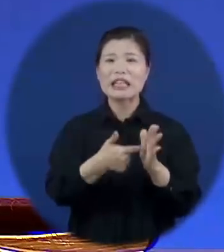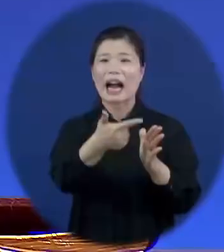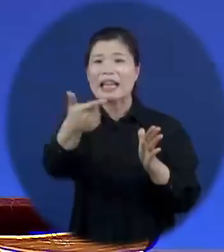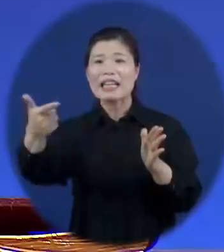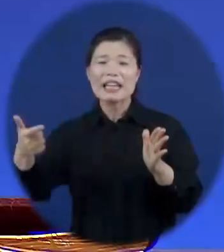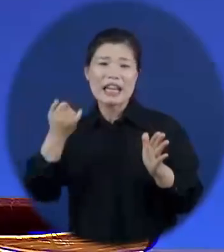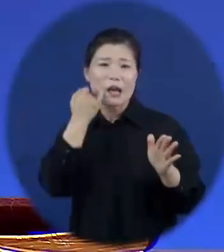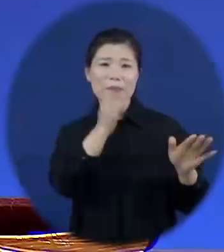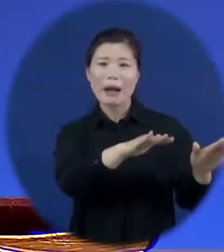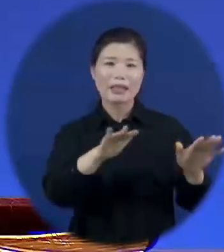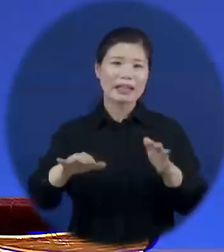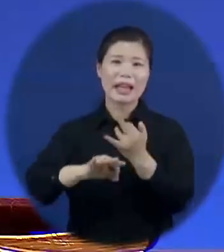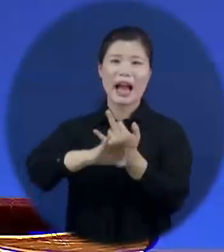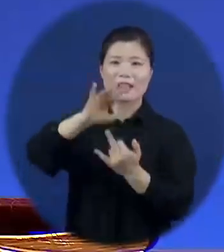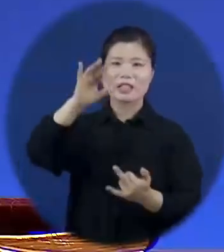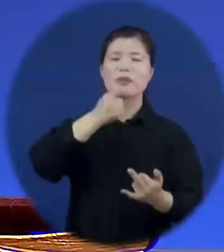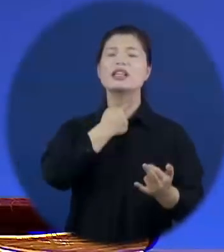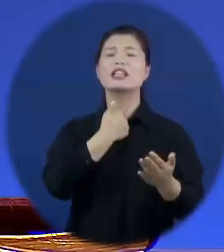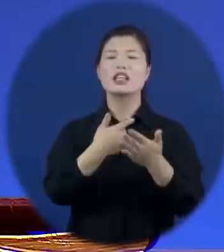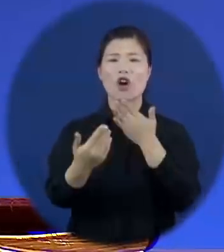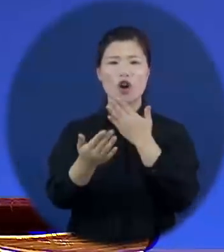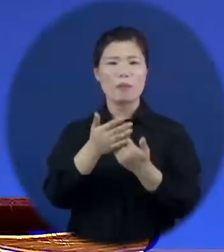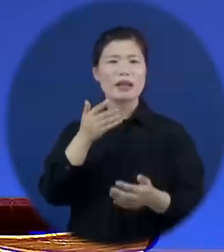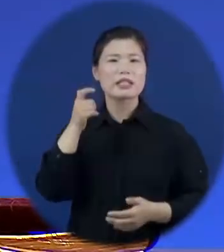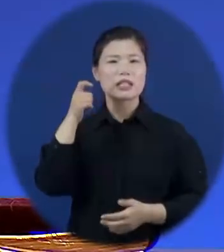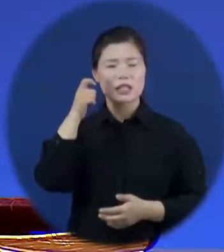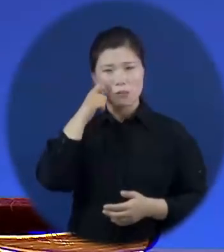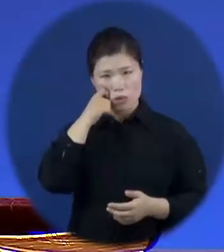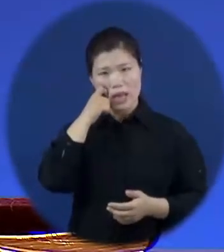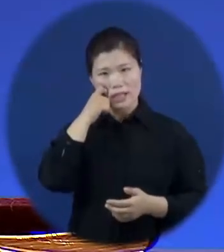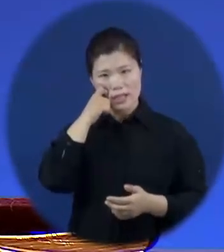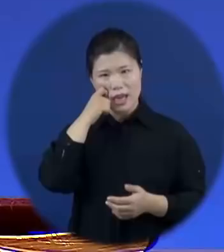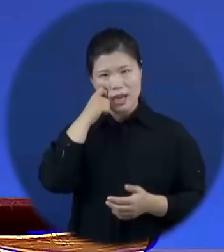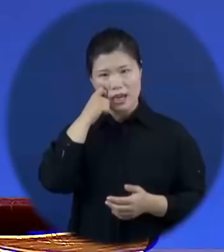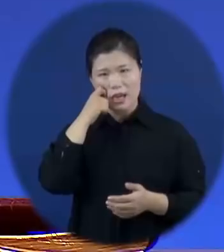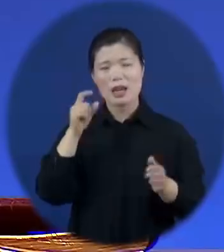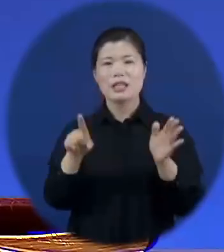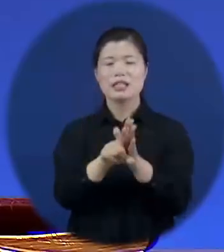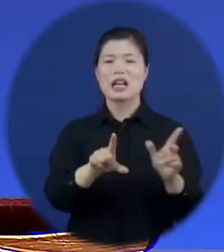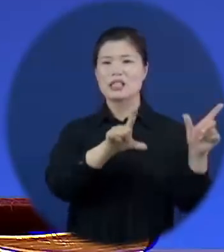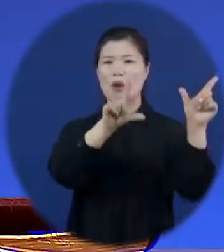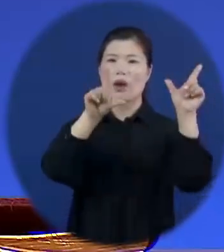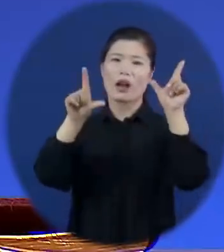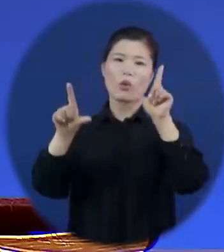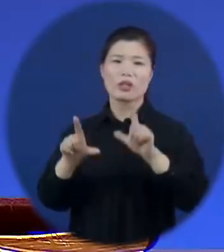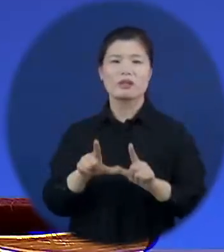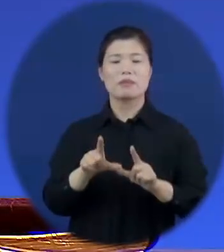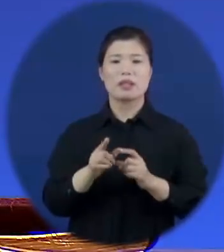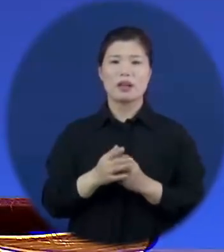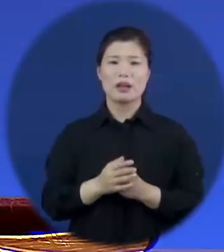갈릴리 바닷가의 아침을 경험하지 못한 채 신앙생활을 하고 있습니다.